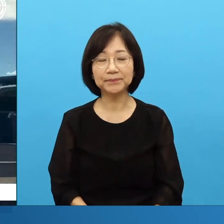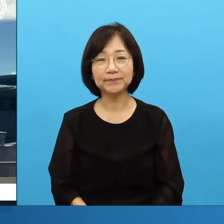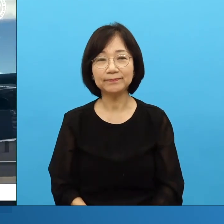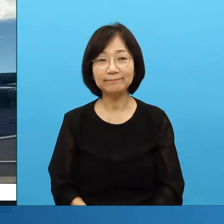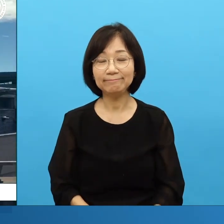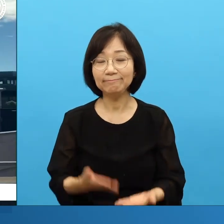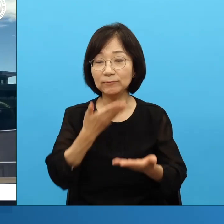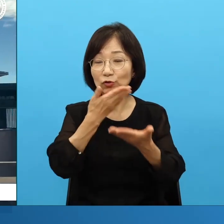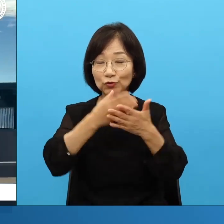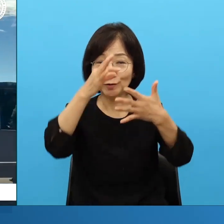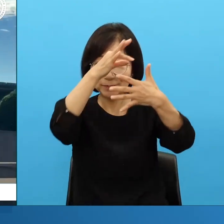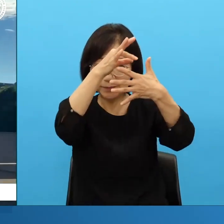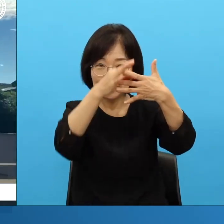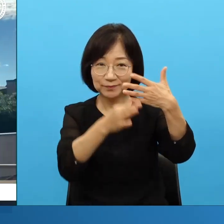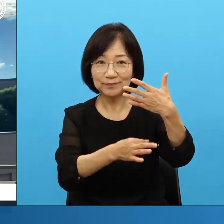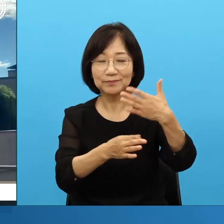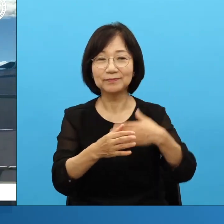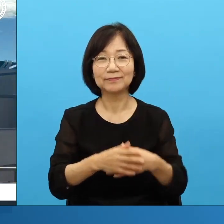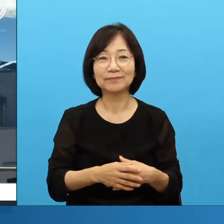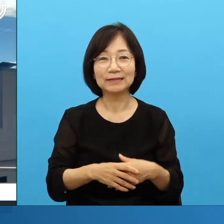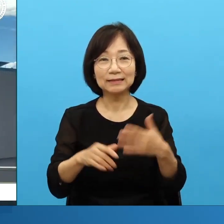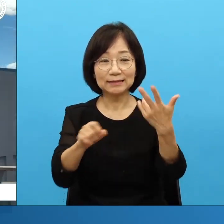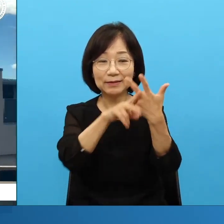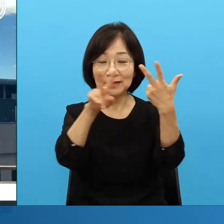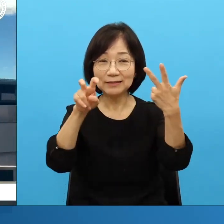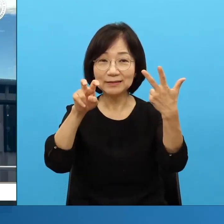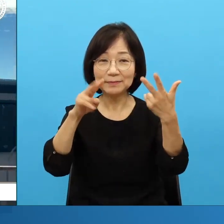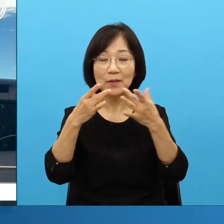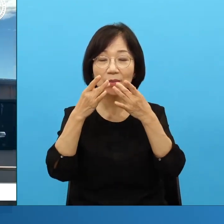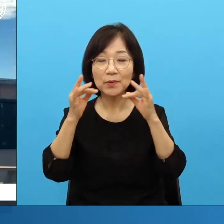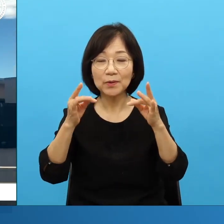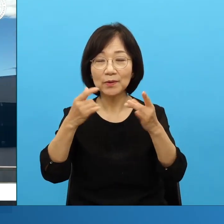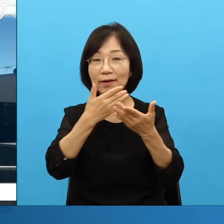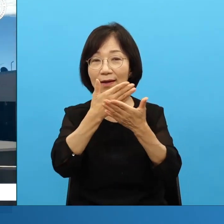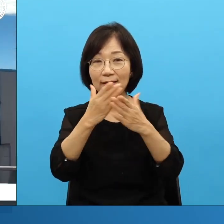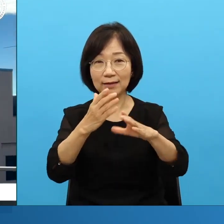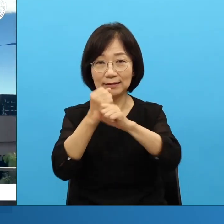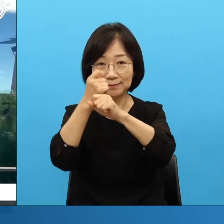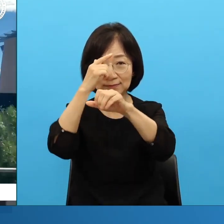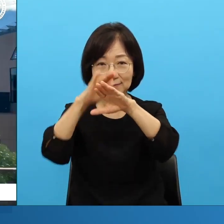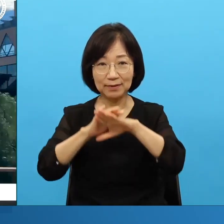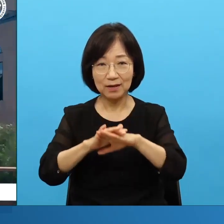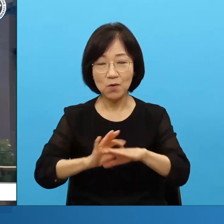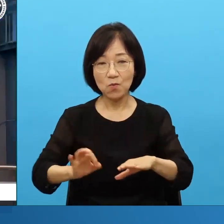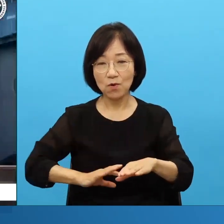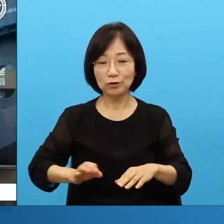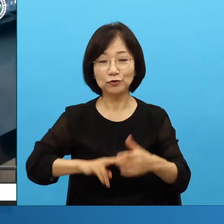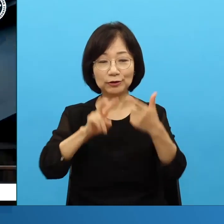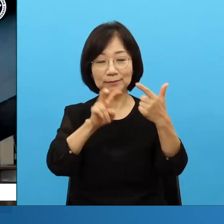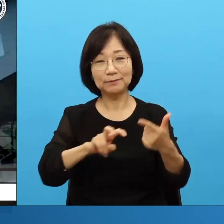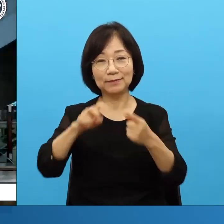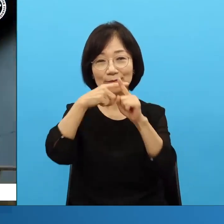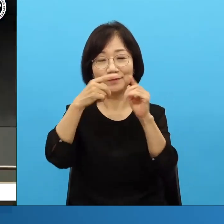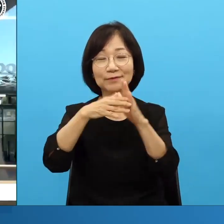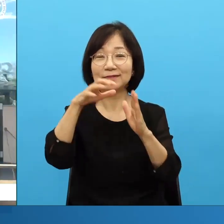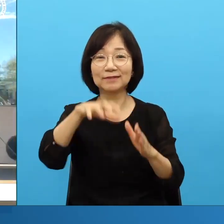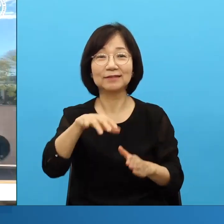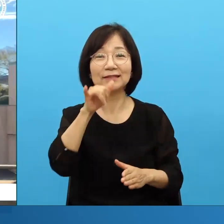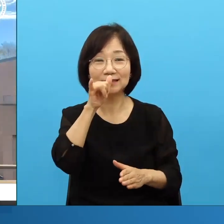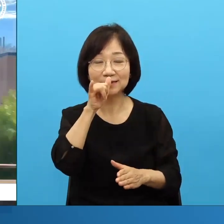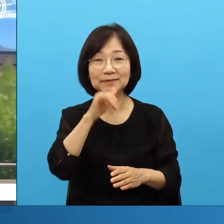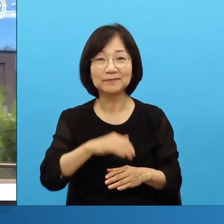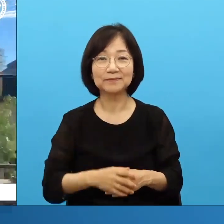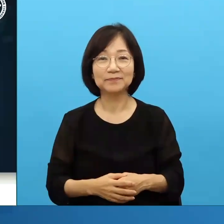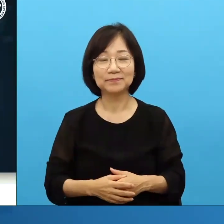주요 일정입니다. 7월 22일 토요 핵심 예배는 원주 임마누엘 교회에서 진행됩니다.